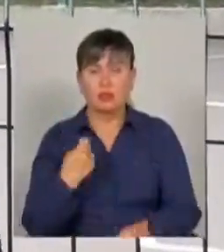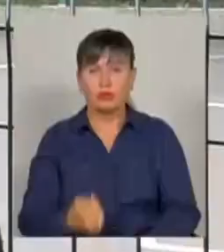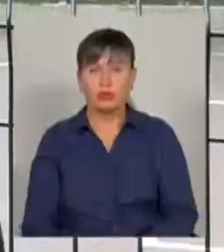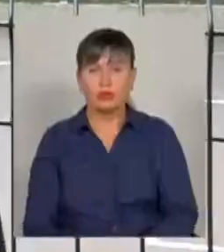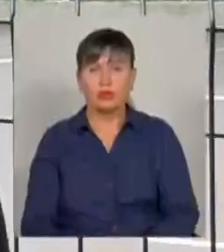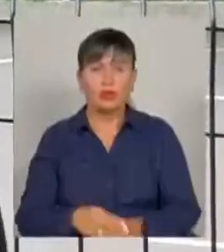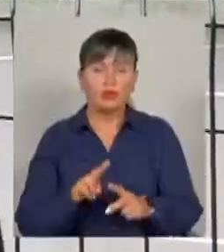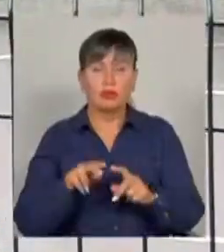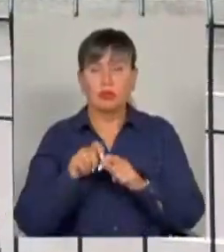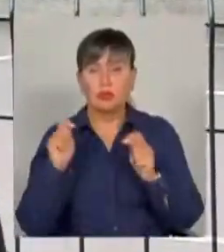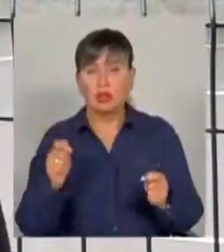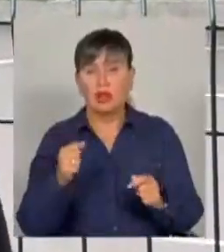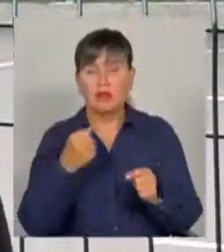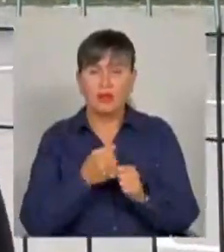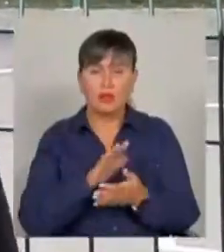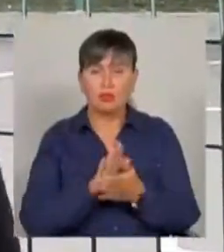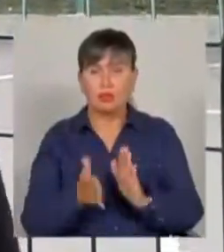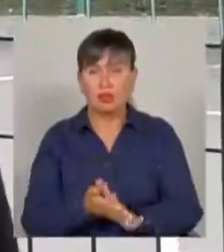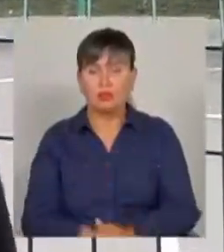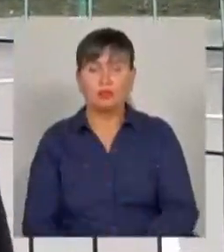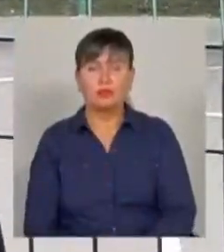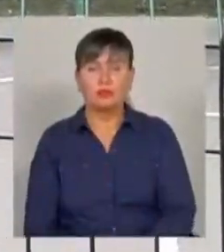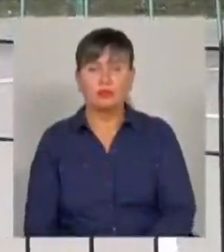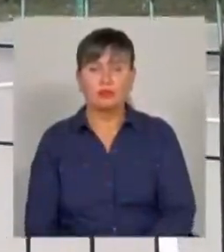которые создают аварийную как раз-таки ситуацию.